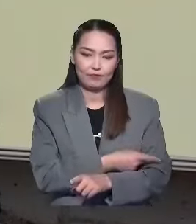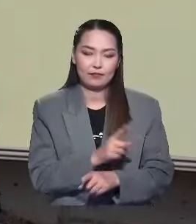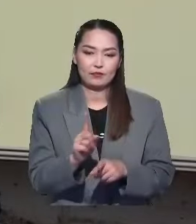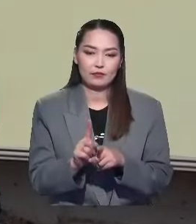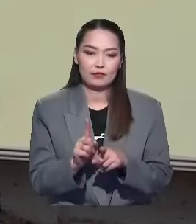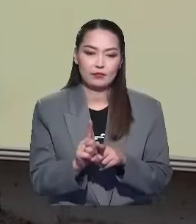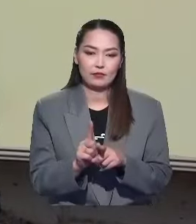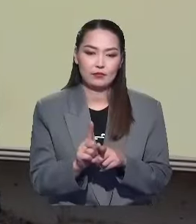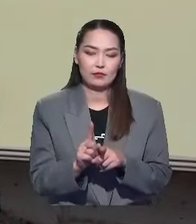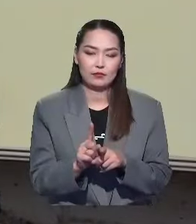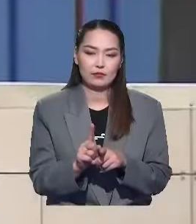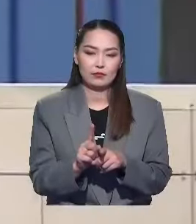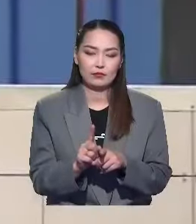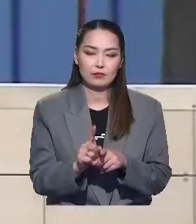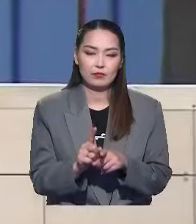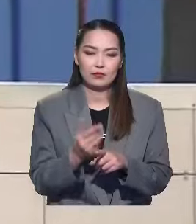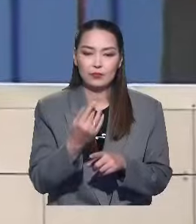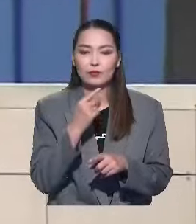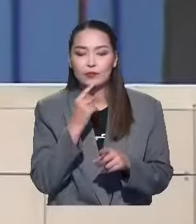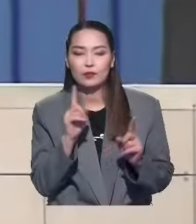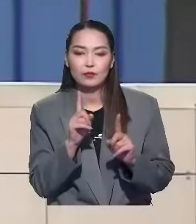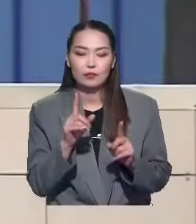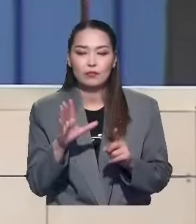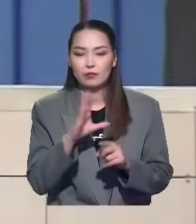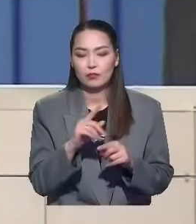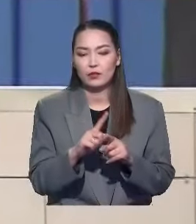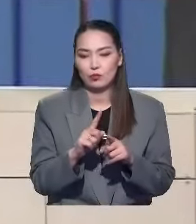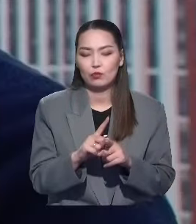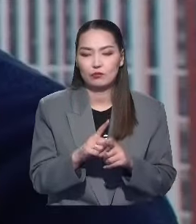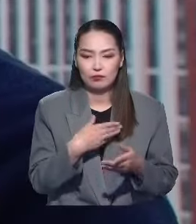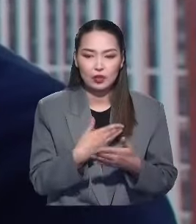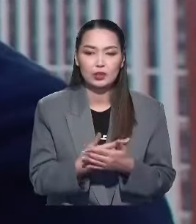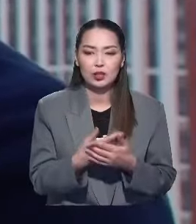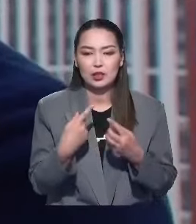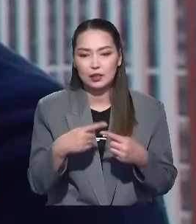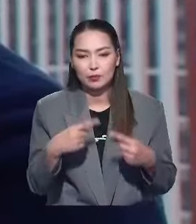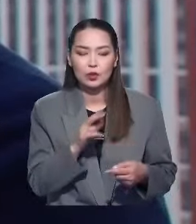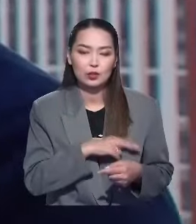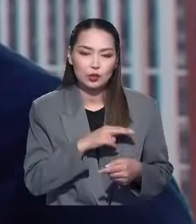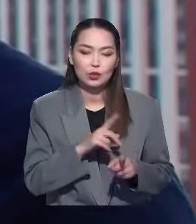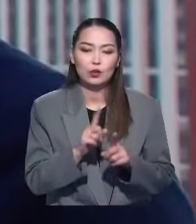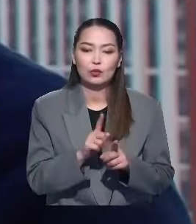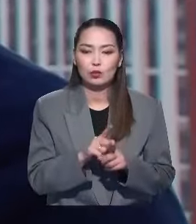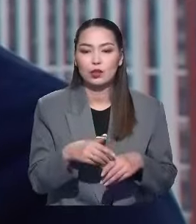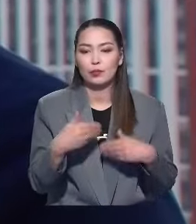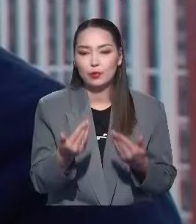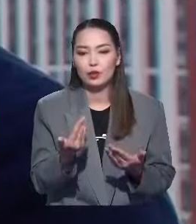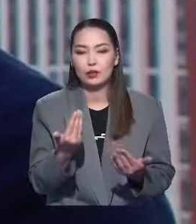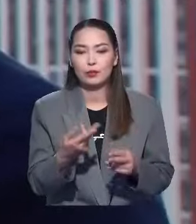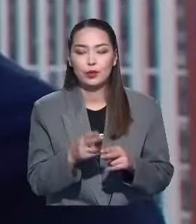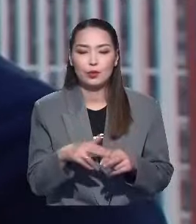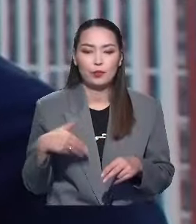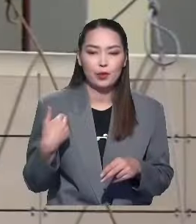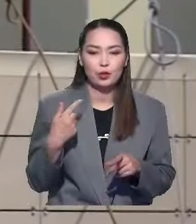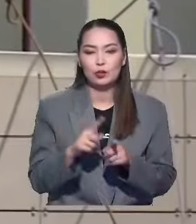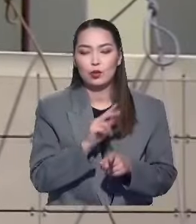оларды келген бәттен біз сразу арқанға шығармаймыз. Бірінші жаңа жерде жұмыстарды алып беруге, жаңағыдай байлап жіберуге сондай